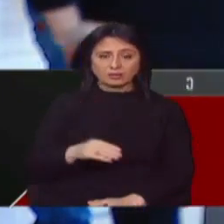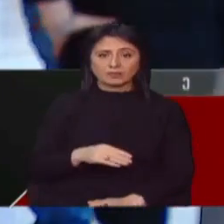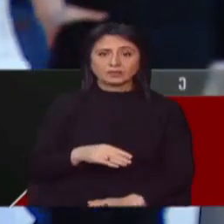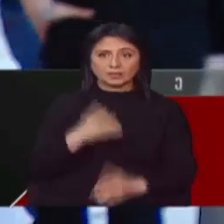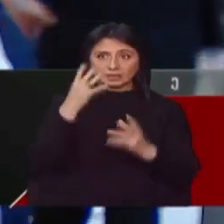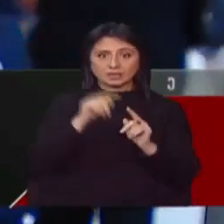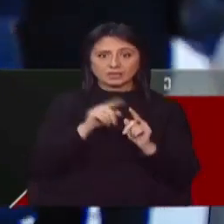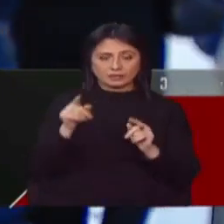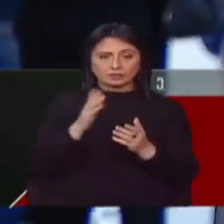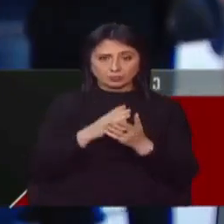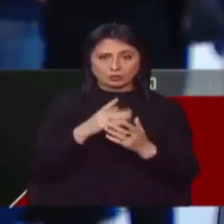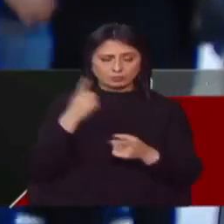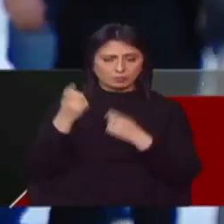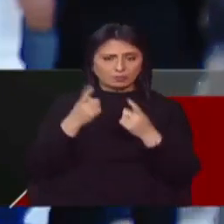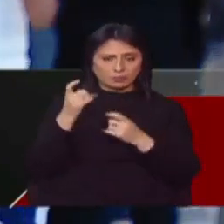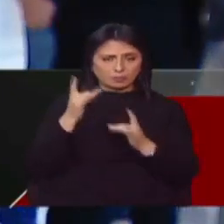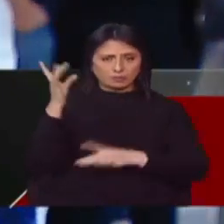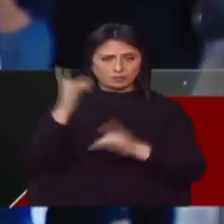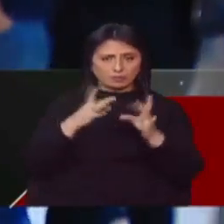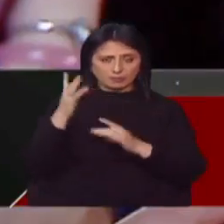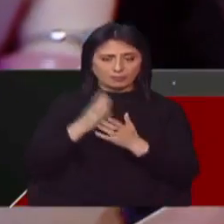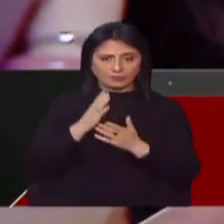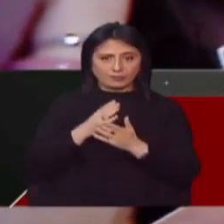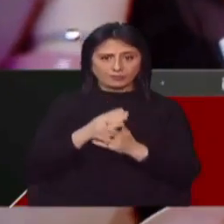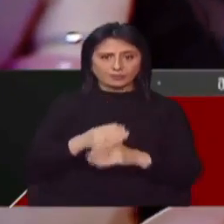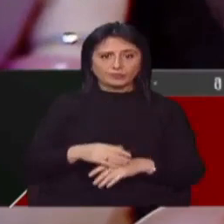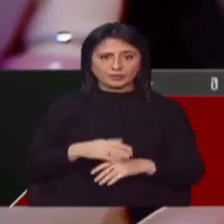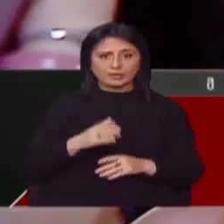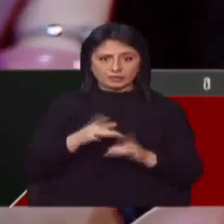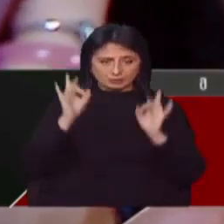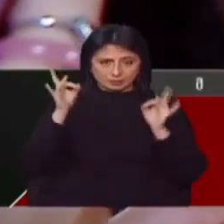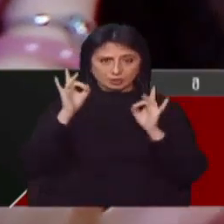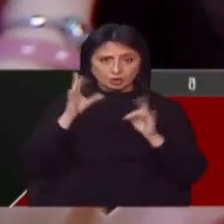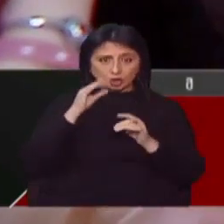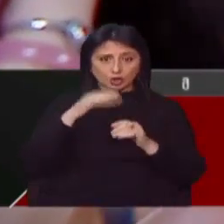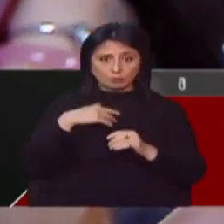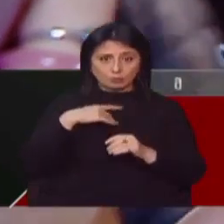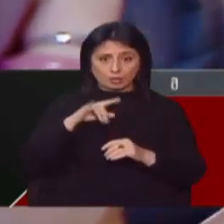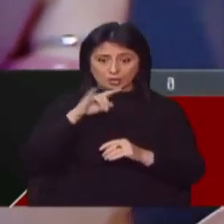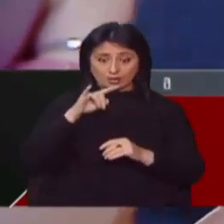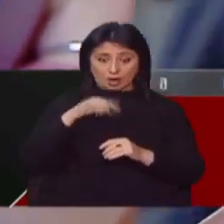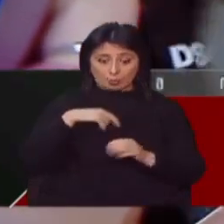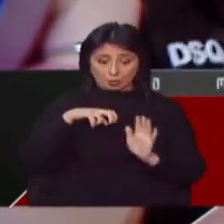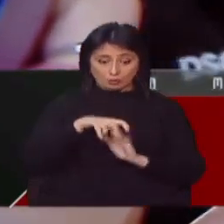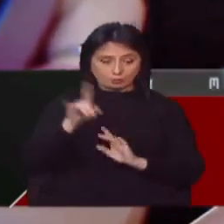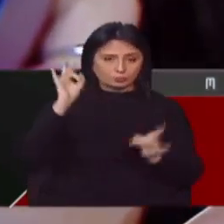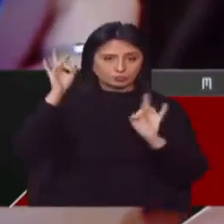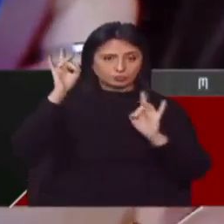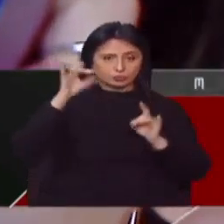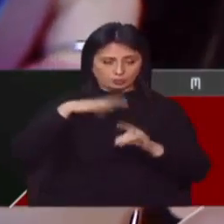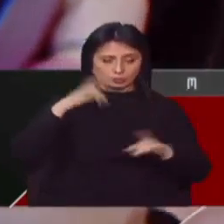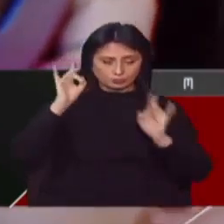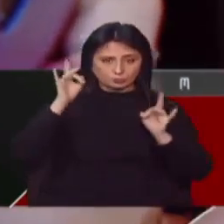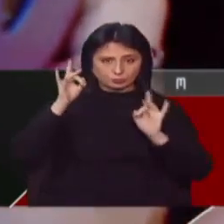დღის განმავლობაში არის ეს როლები, რაკეტების და დაძაბული სიტუაცია. იყო განგაშის სიგნალი, როდესაც შევედით აეროპორტში, ზუსტად